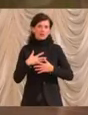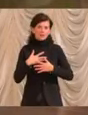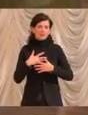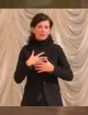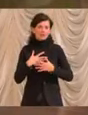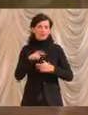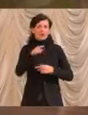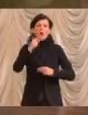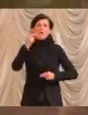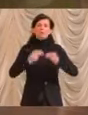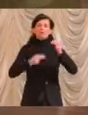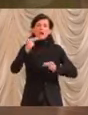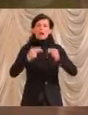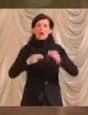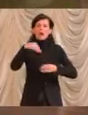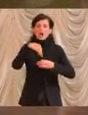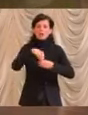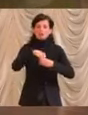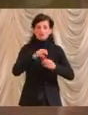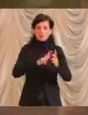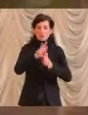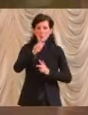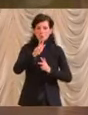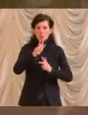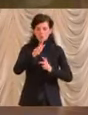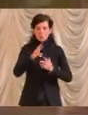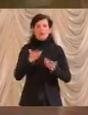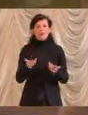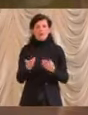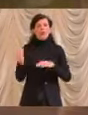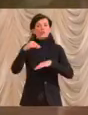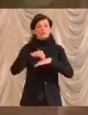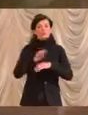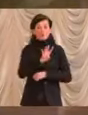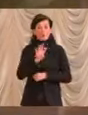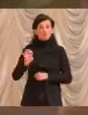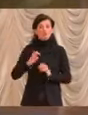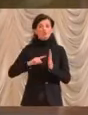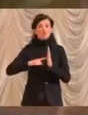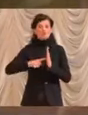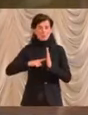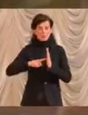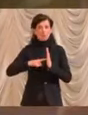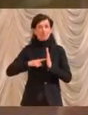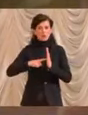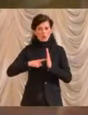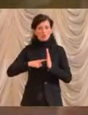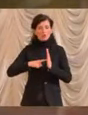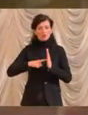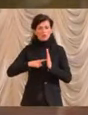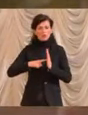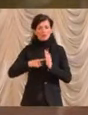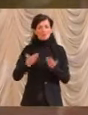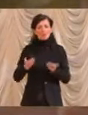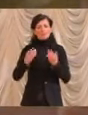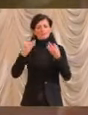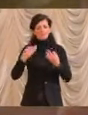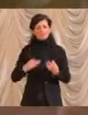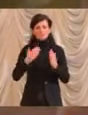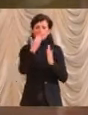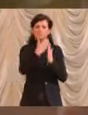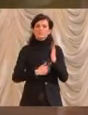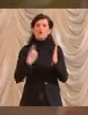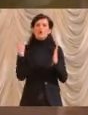loro bilanci, e poi aggiungiamo 400 milioni attraverso un'ordinanza